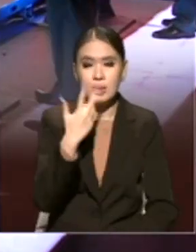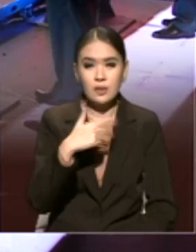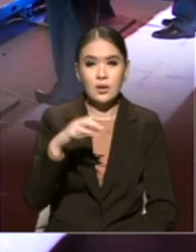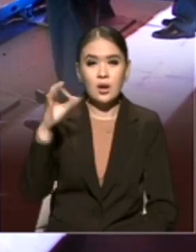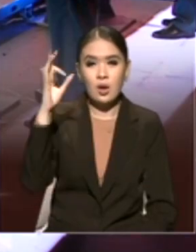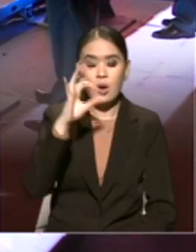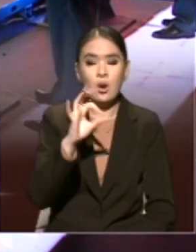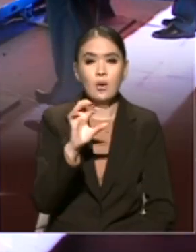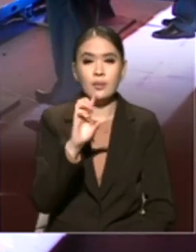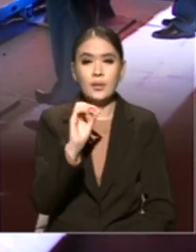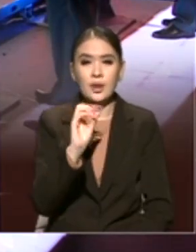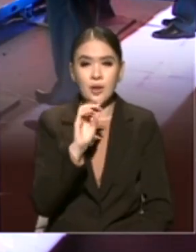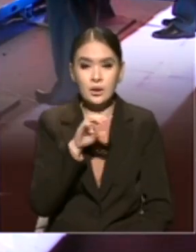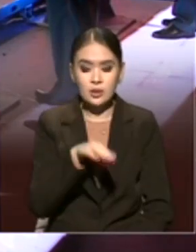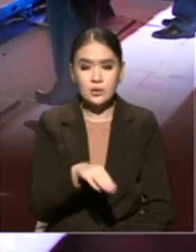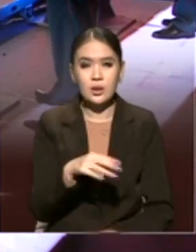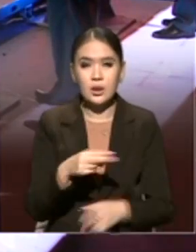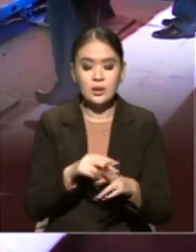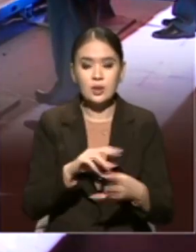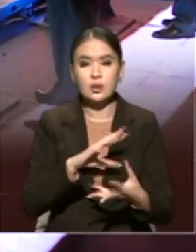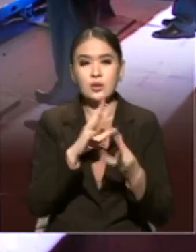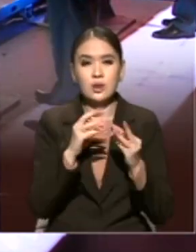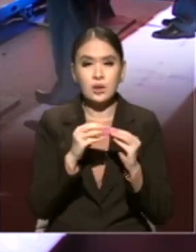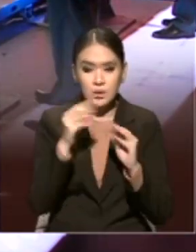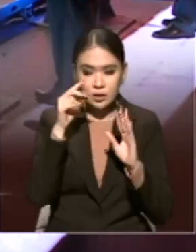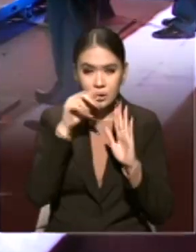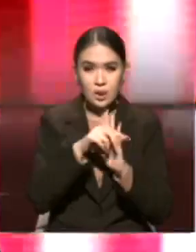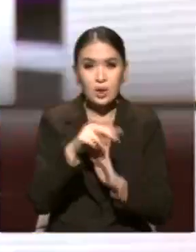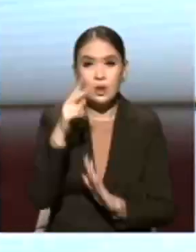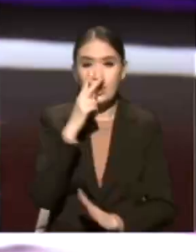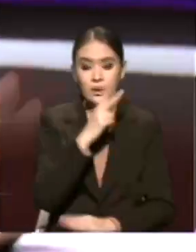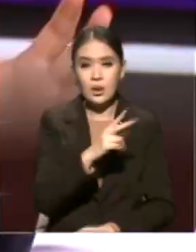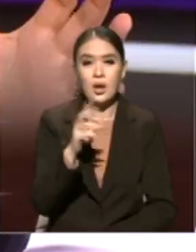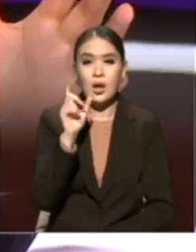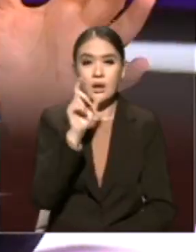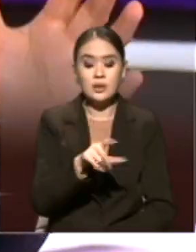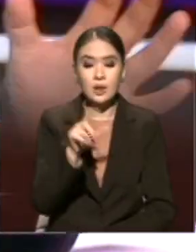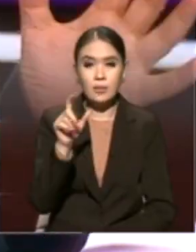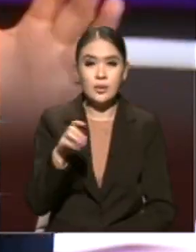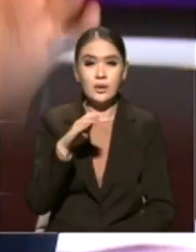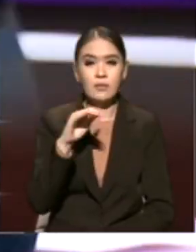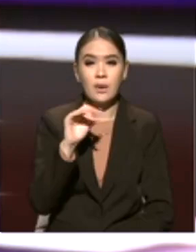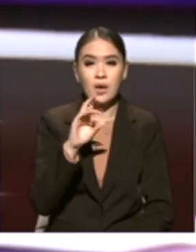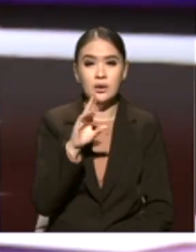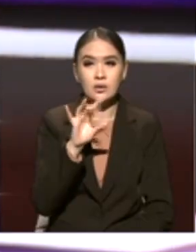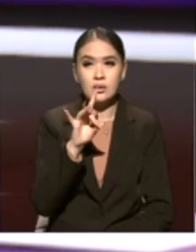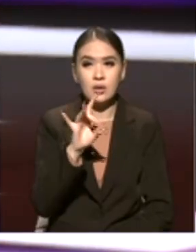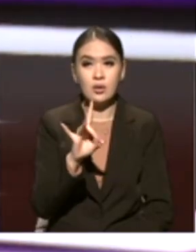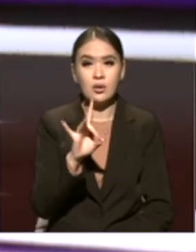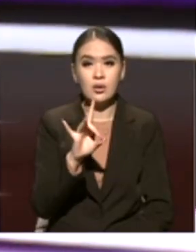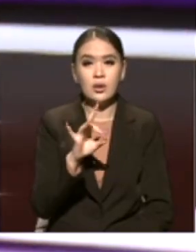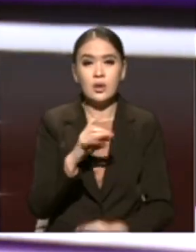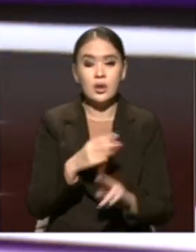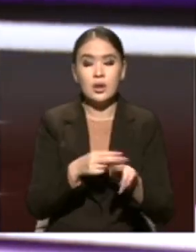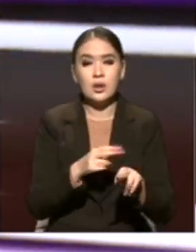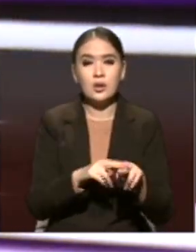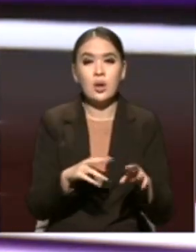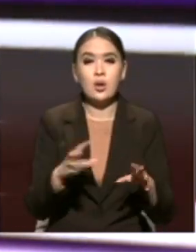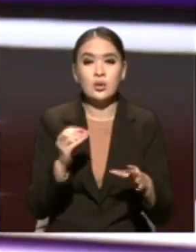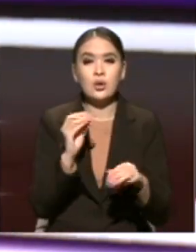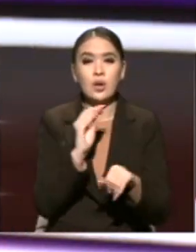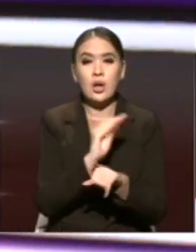объективті дегенменен түп негізі қарасаңыз жаңағы адами фактор сіз айтпақшы. Цифрлық нәрсе жаңағы құр тек қана қосындысын береді, ал